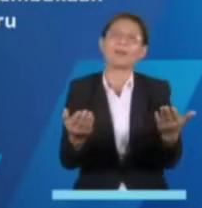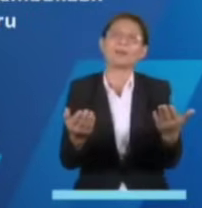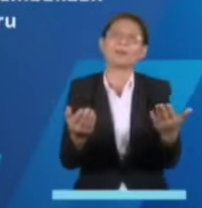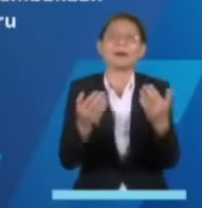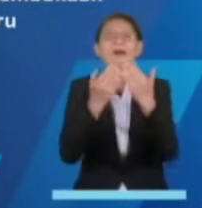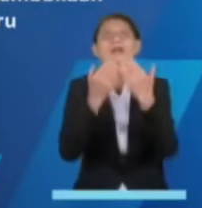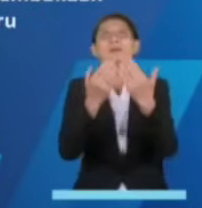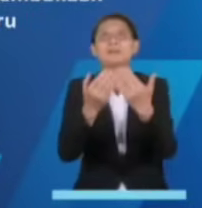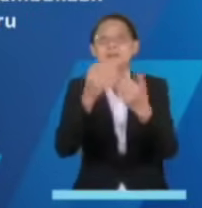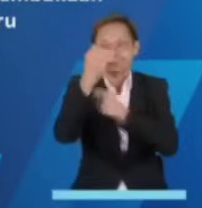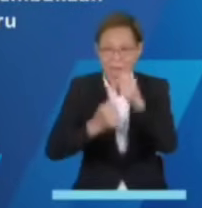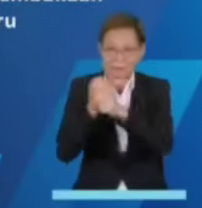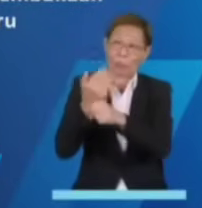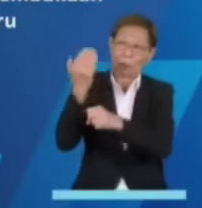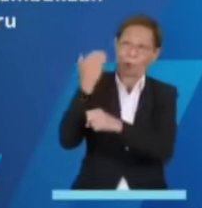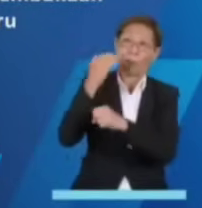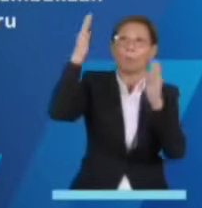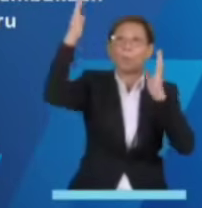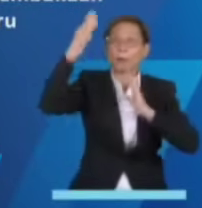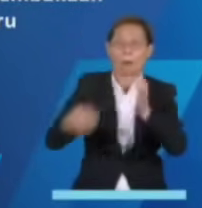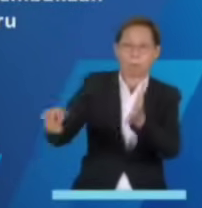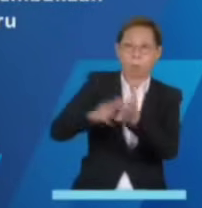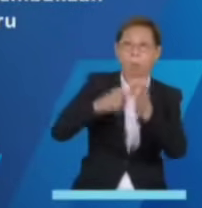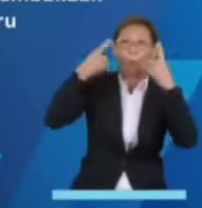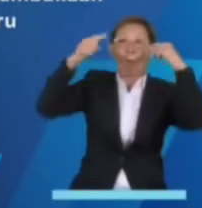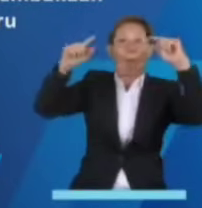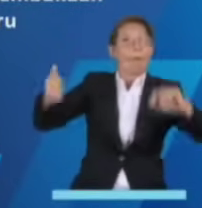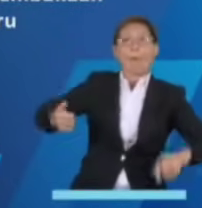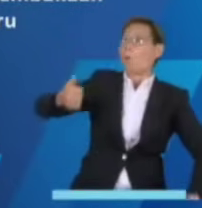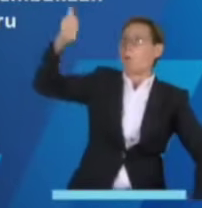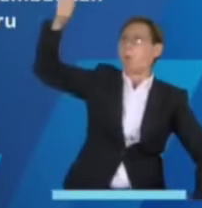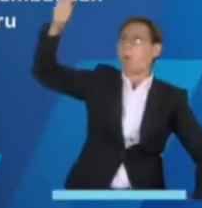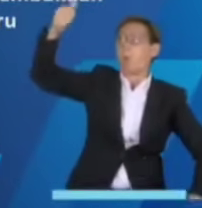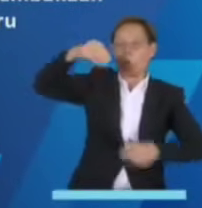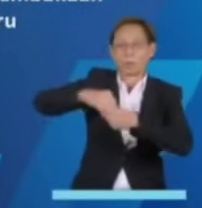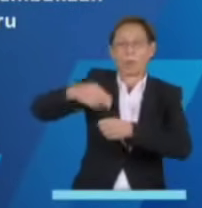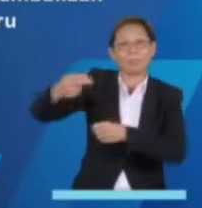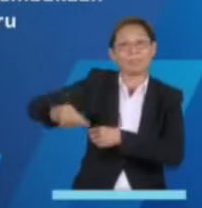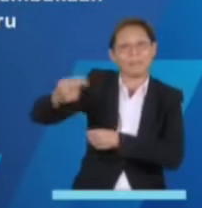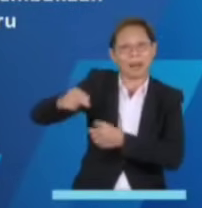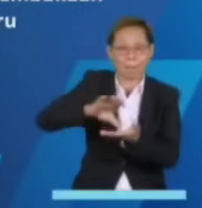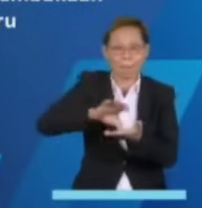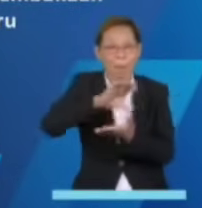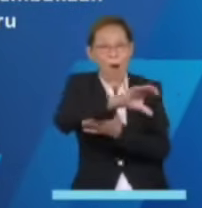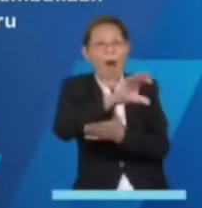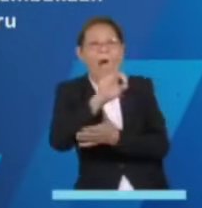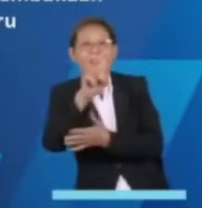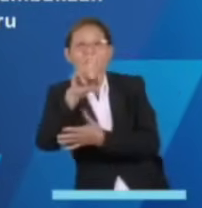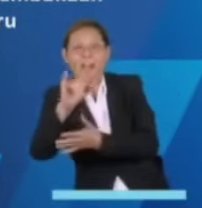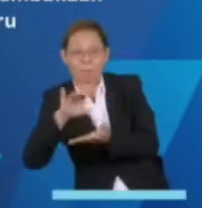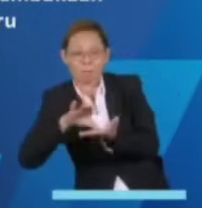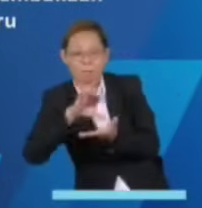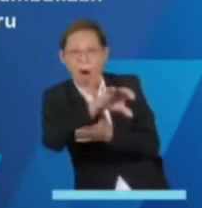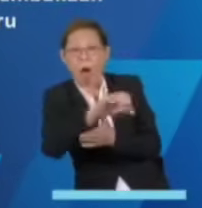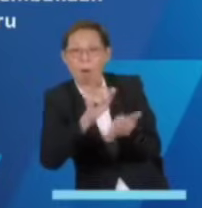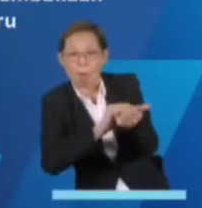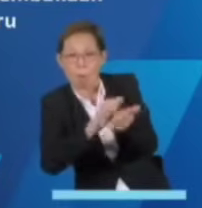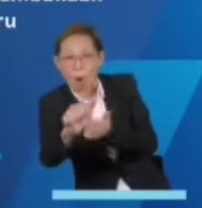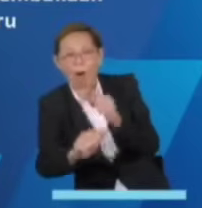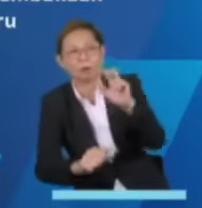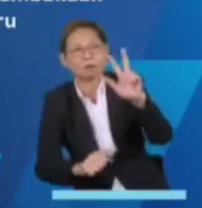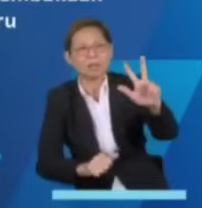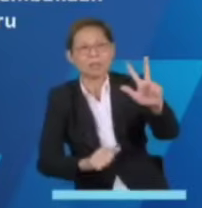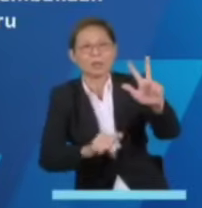Alhamdulillah, untuk tahun lalu, Malaysia merekod pencapaian tertinggi dalam sejarah dengan pelaburan langsung yang diluluskan sebanyak